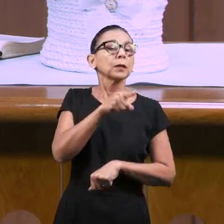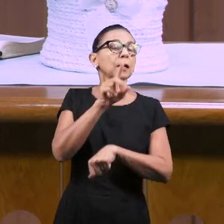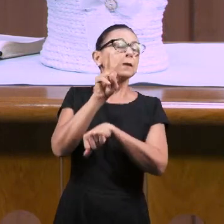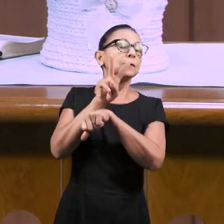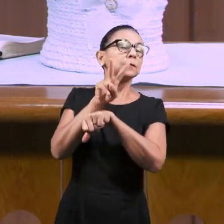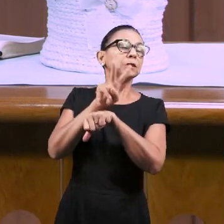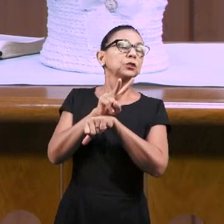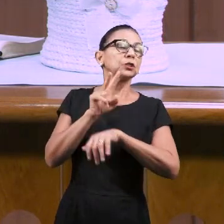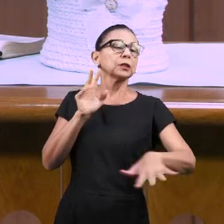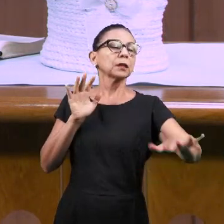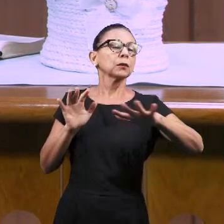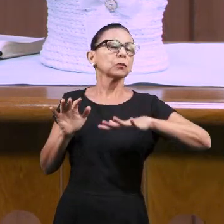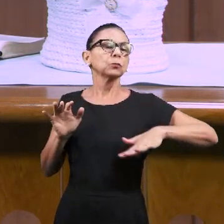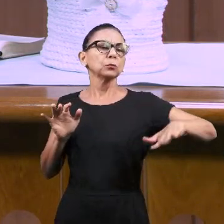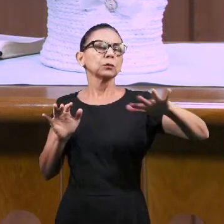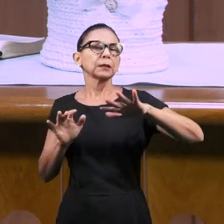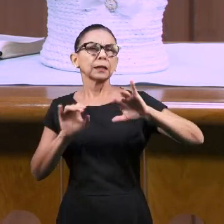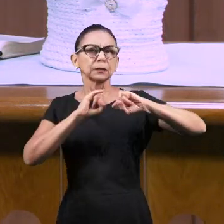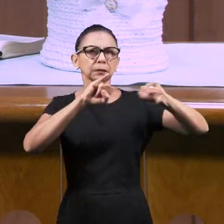chez elle,